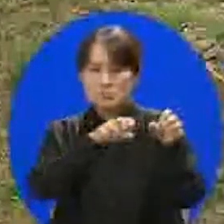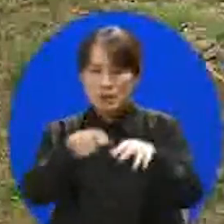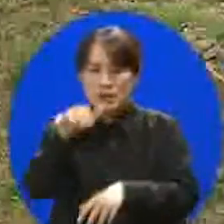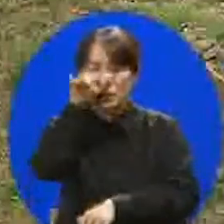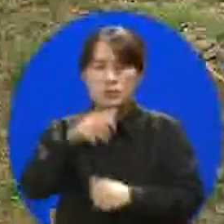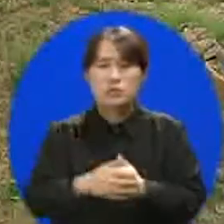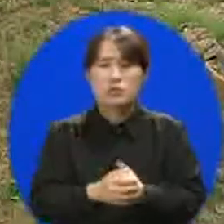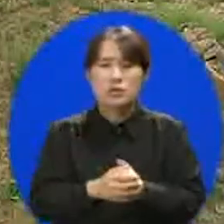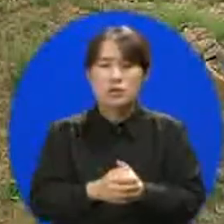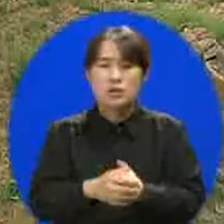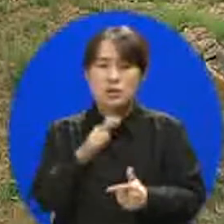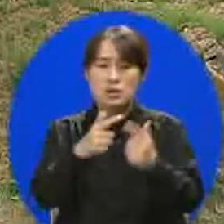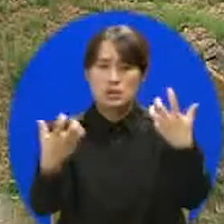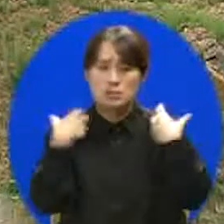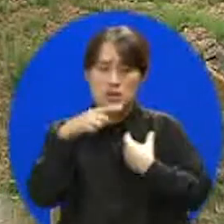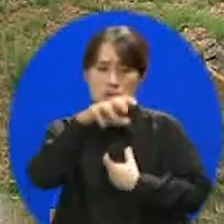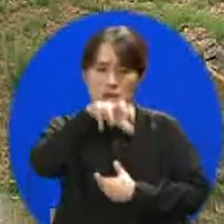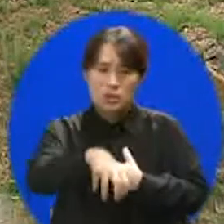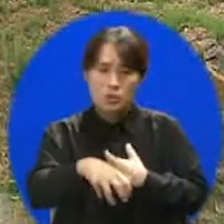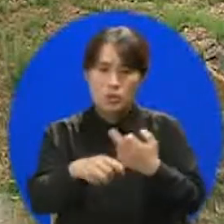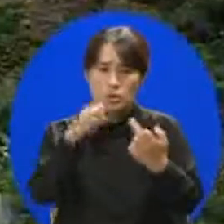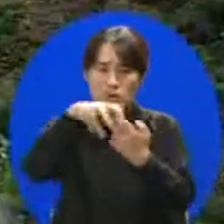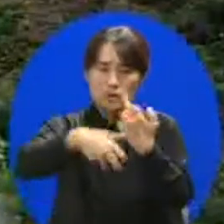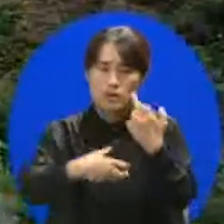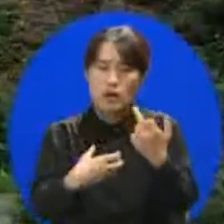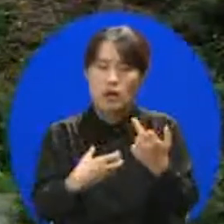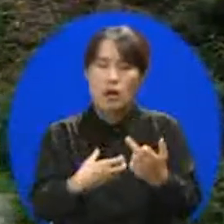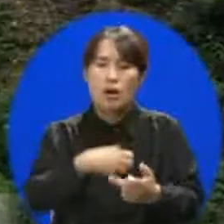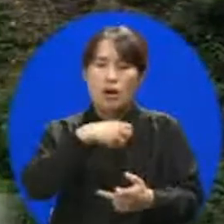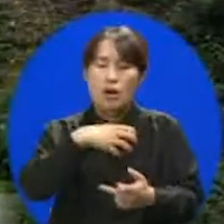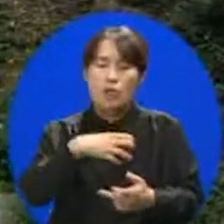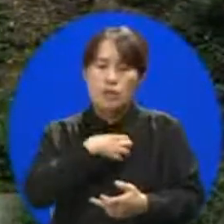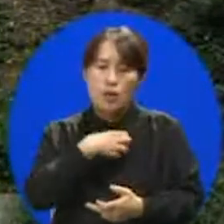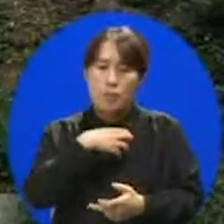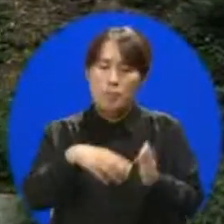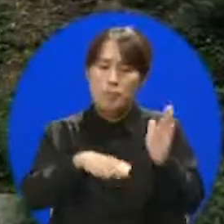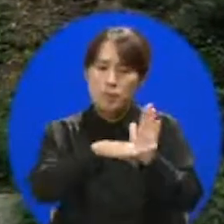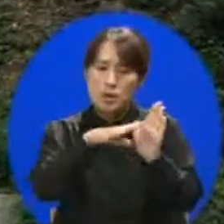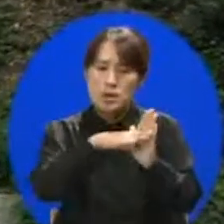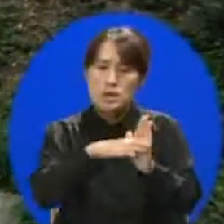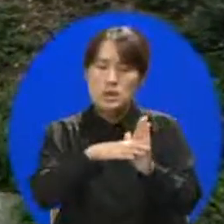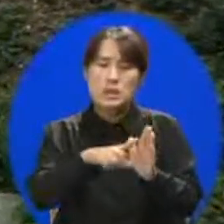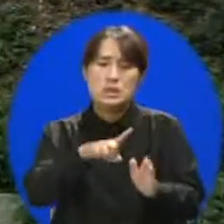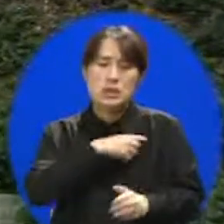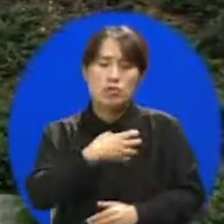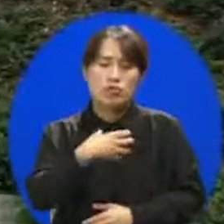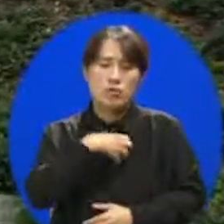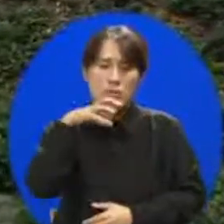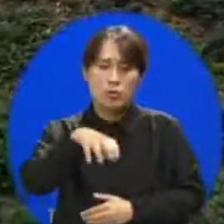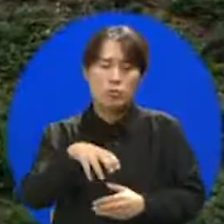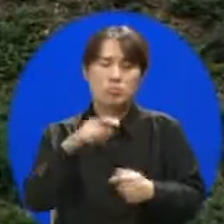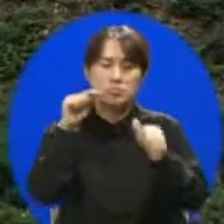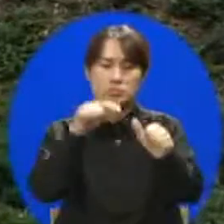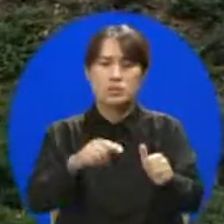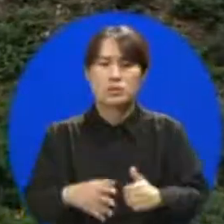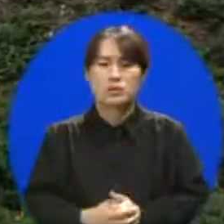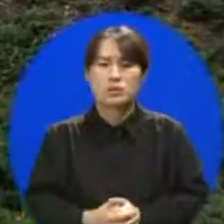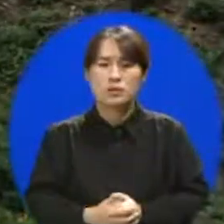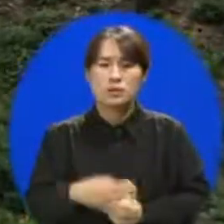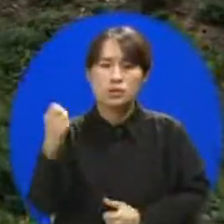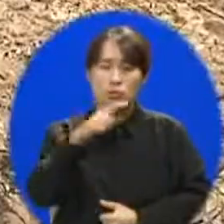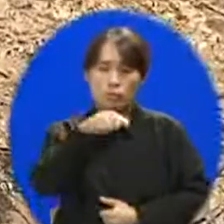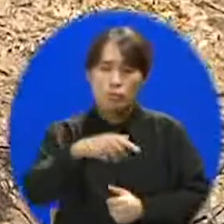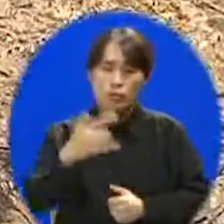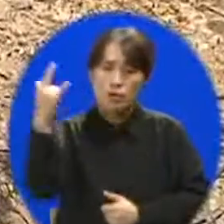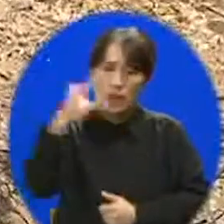산림청은 이 일대를 산사태 등급 쌍 피해 우려가 가장 큰 1 등급 위험지역으로 지정했습니다 심지어